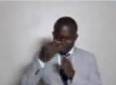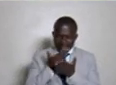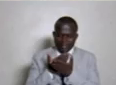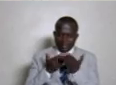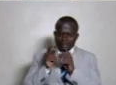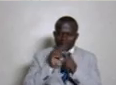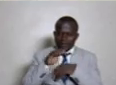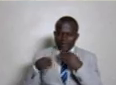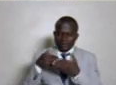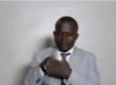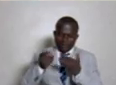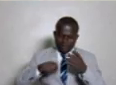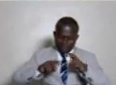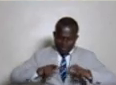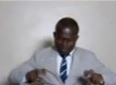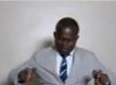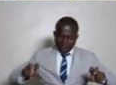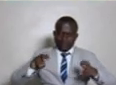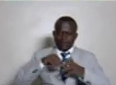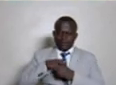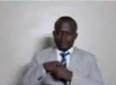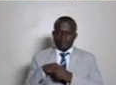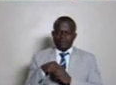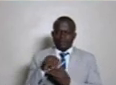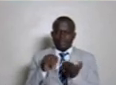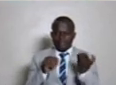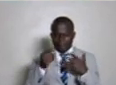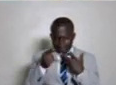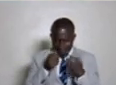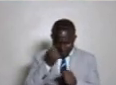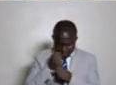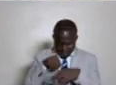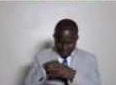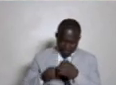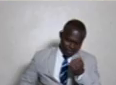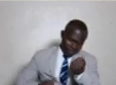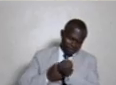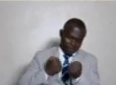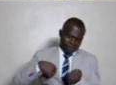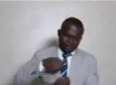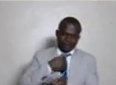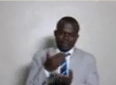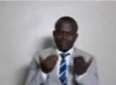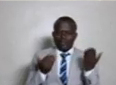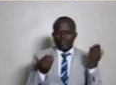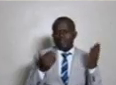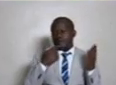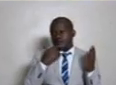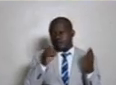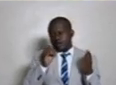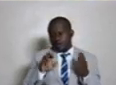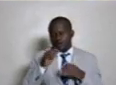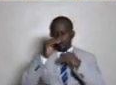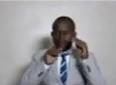abantu bose dukwiye kwisuzuma, haba ari mu byo dukora muri intervention tugira, haba ari